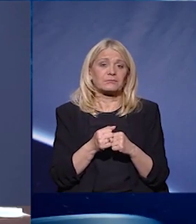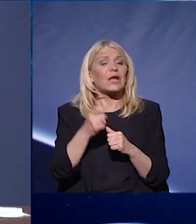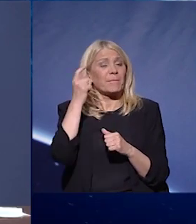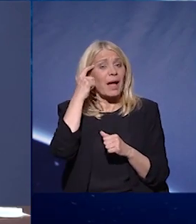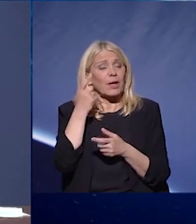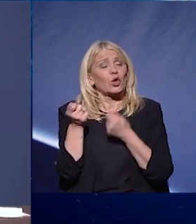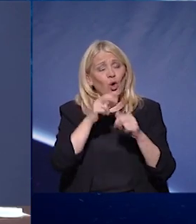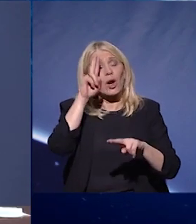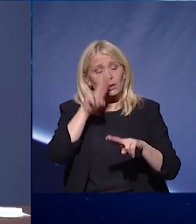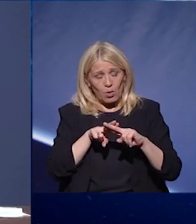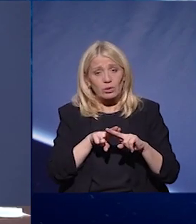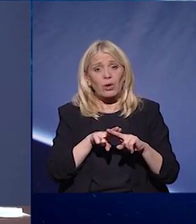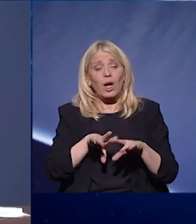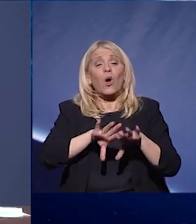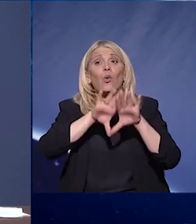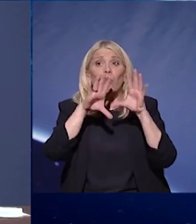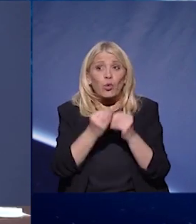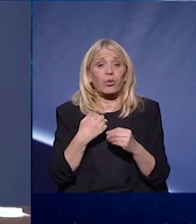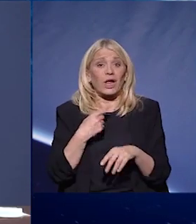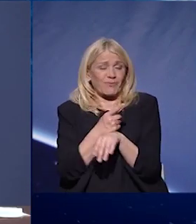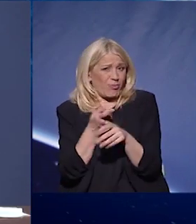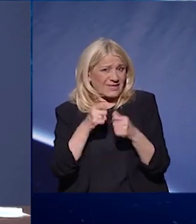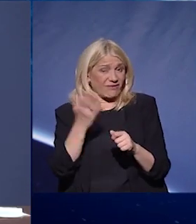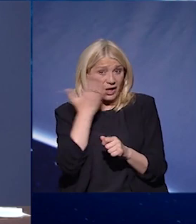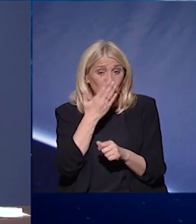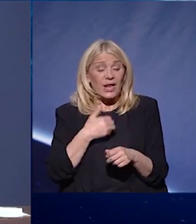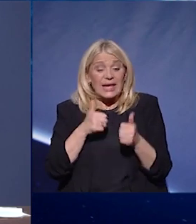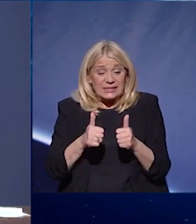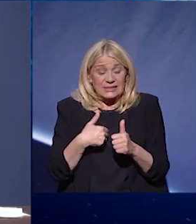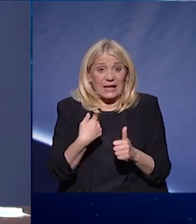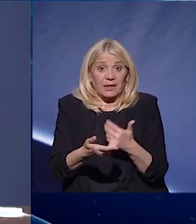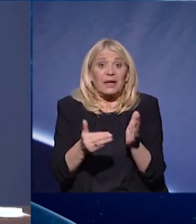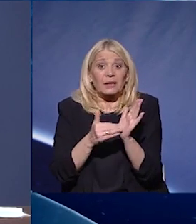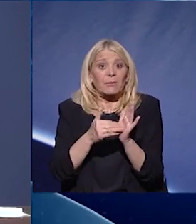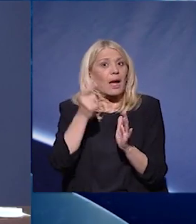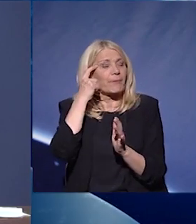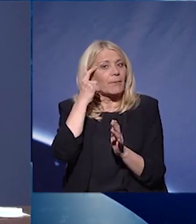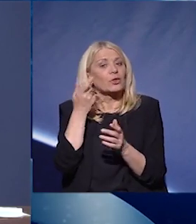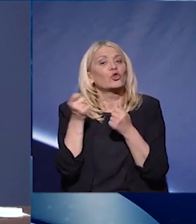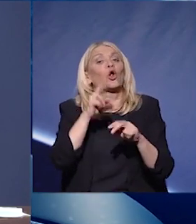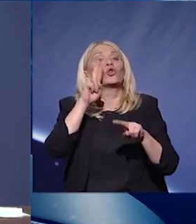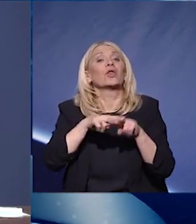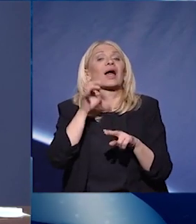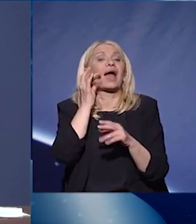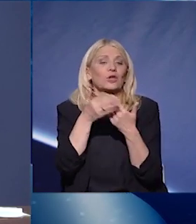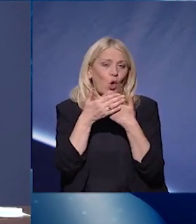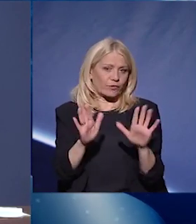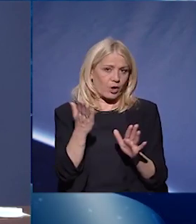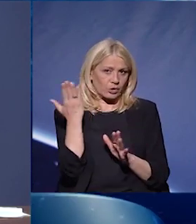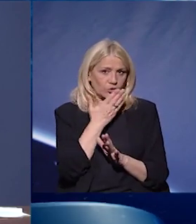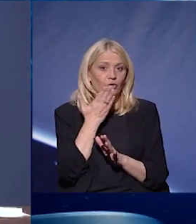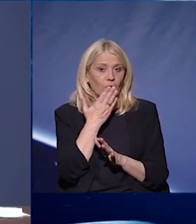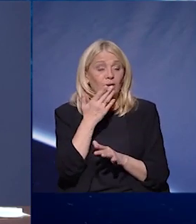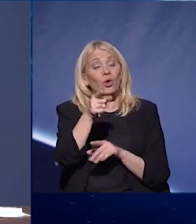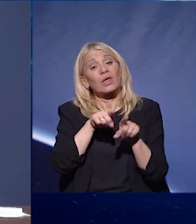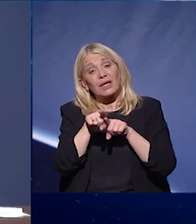pametno je doneta odluka ukupno da smo odmah zatvorili škole, sad treba pametno doneti odluku kad će se otvoriti. To